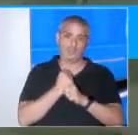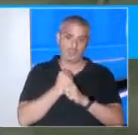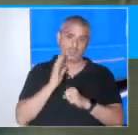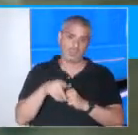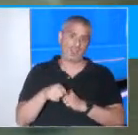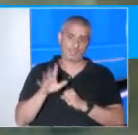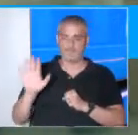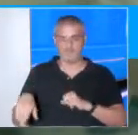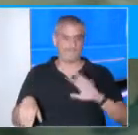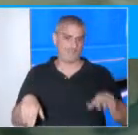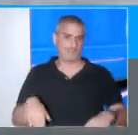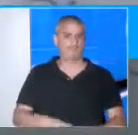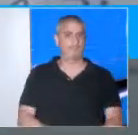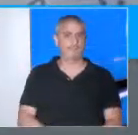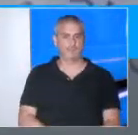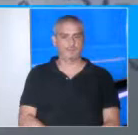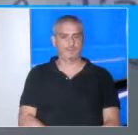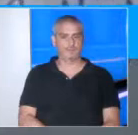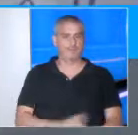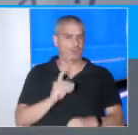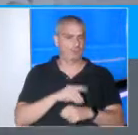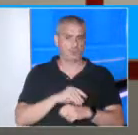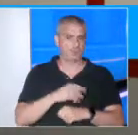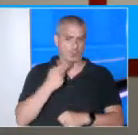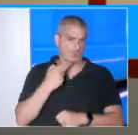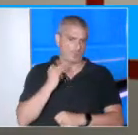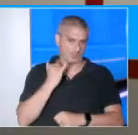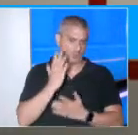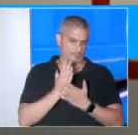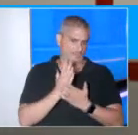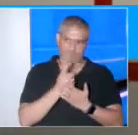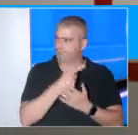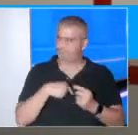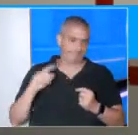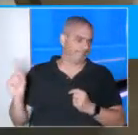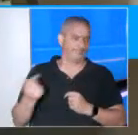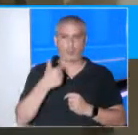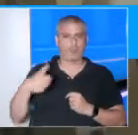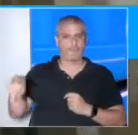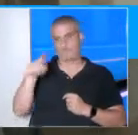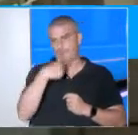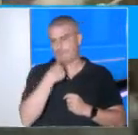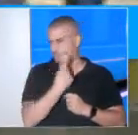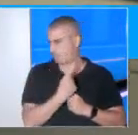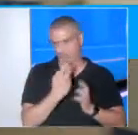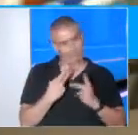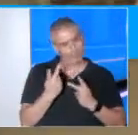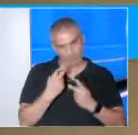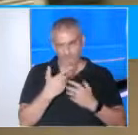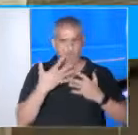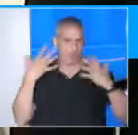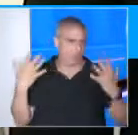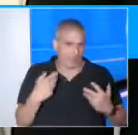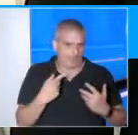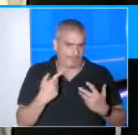גם וגם. כן, דוקטור אומן, אומנם זה הוחש על ידי כל המנכ"לים של בתי החולים